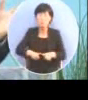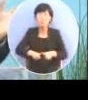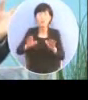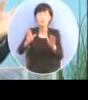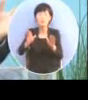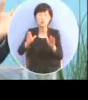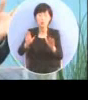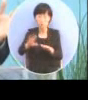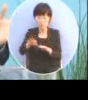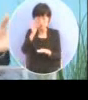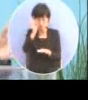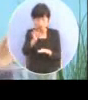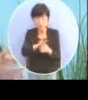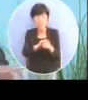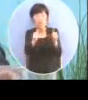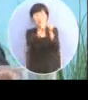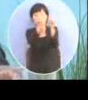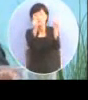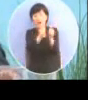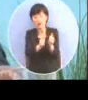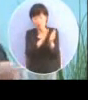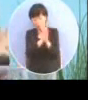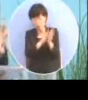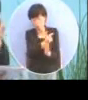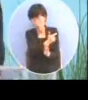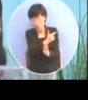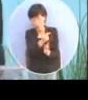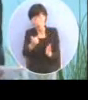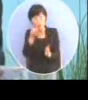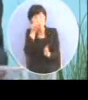Và nó lừa dối con người là hình tượng là một cái gì đó rất mạnh mẽ.